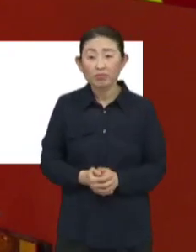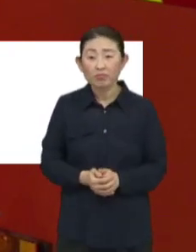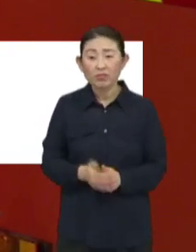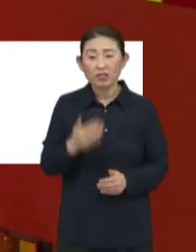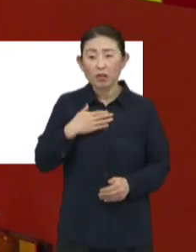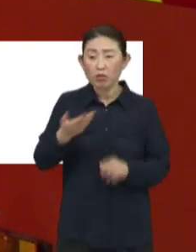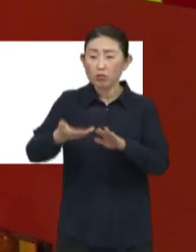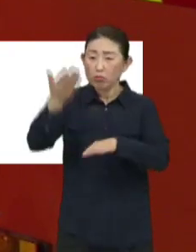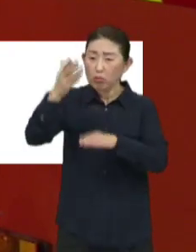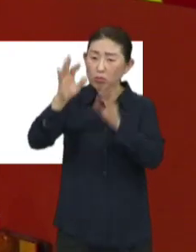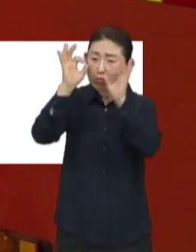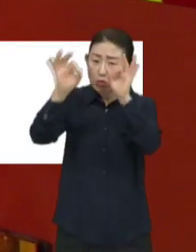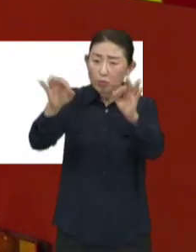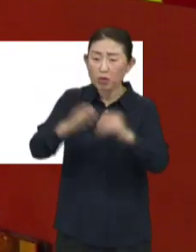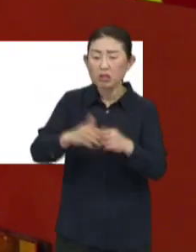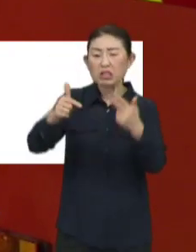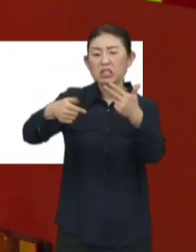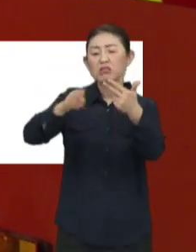퇴직하시는 분도 있고